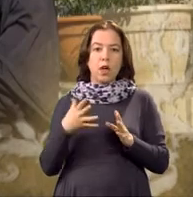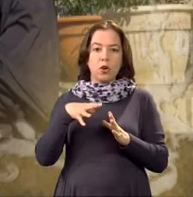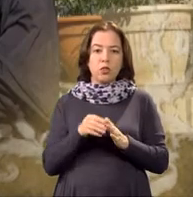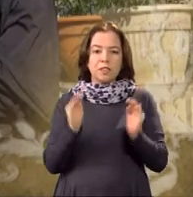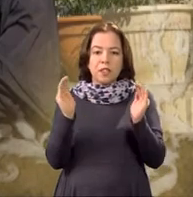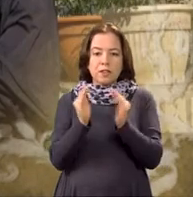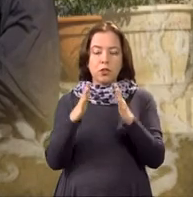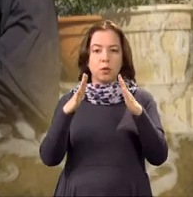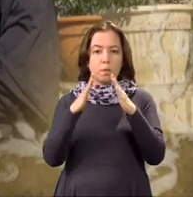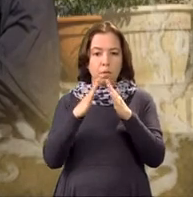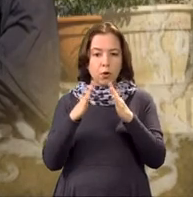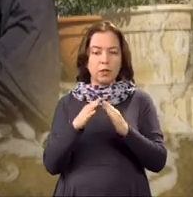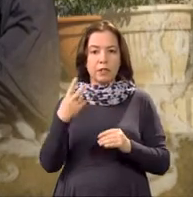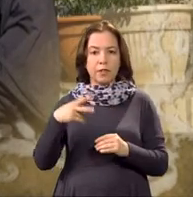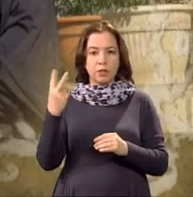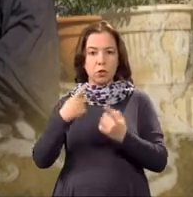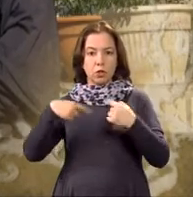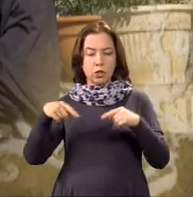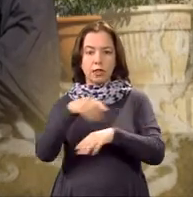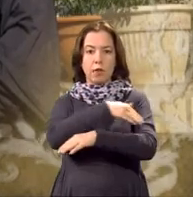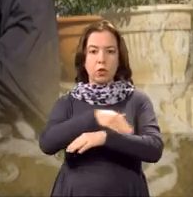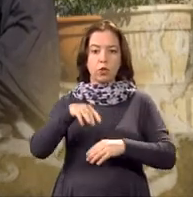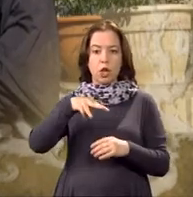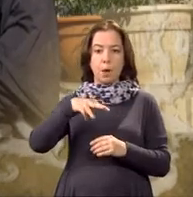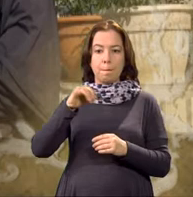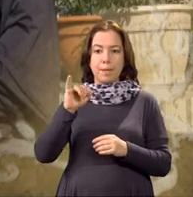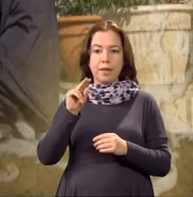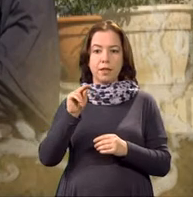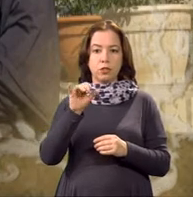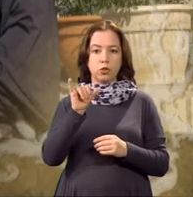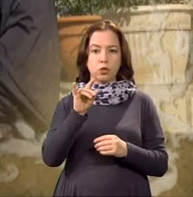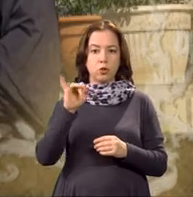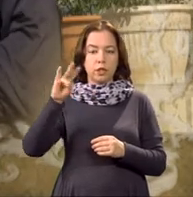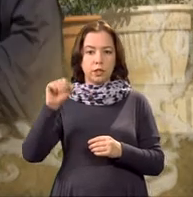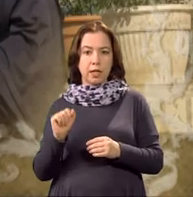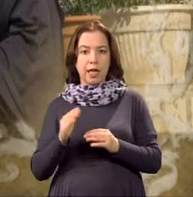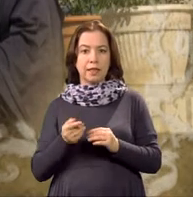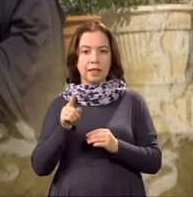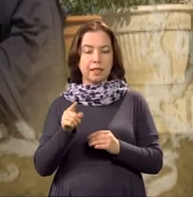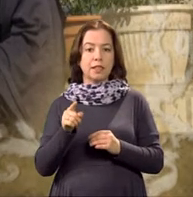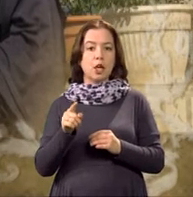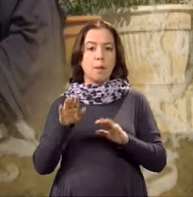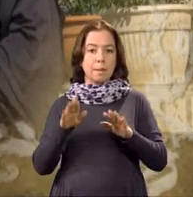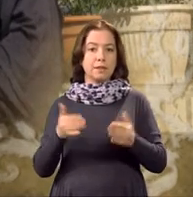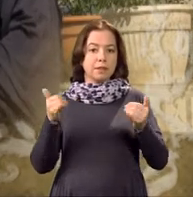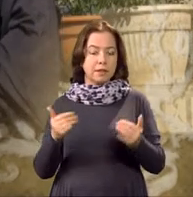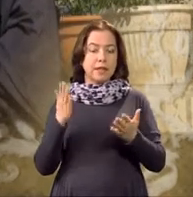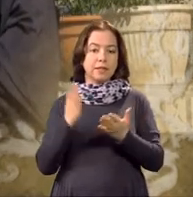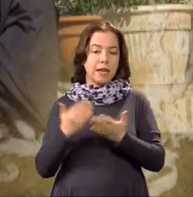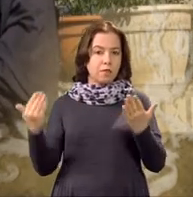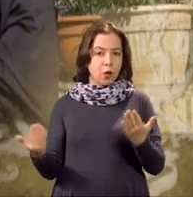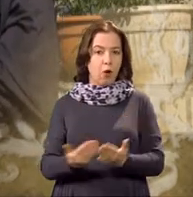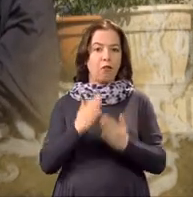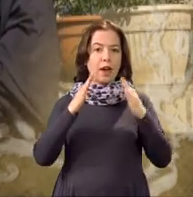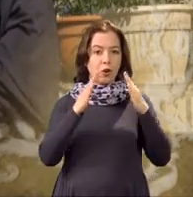22-й участок, ділянка на вулиці Мічуріна. На її місці зараз стоїть новітній корпус, там мешкає